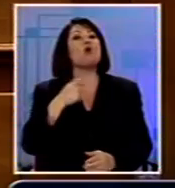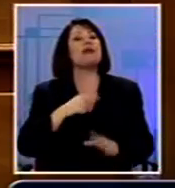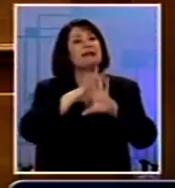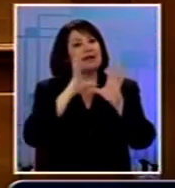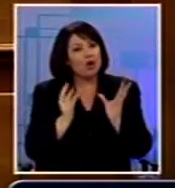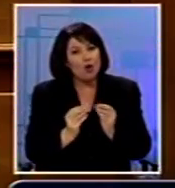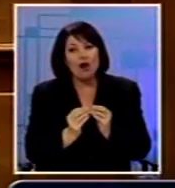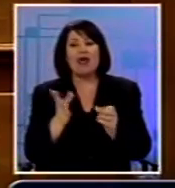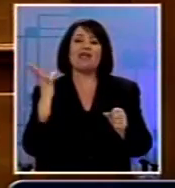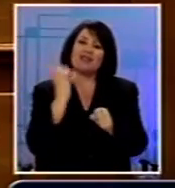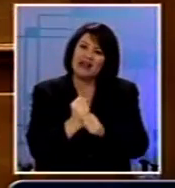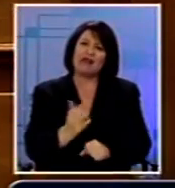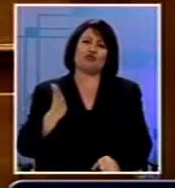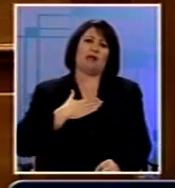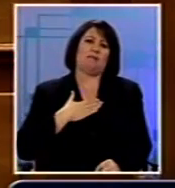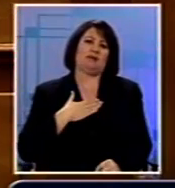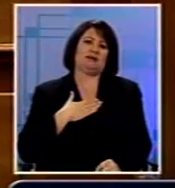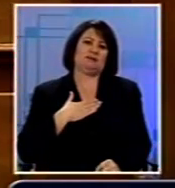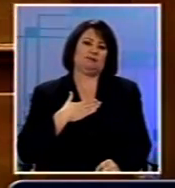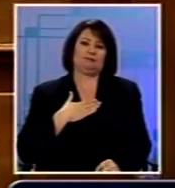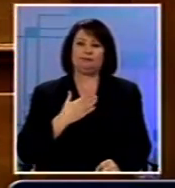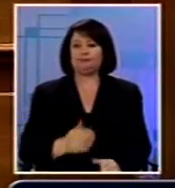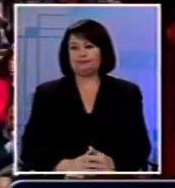πλήρως και θα κερδίσουμε εμείς.